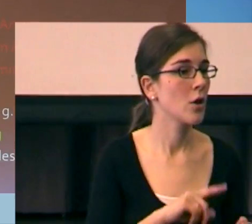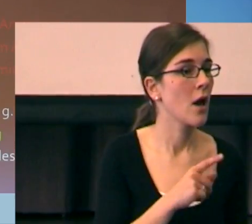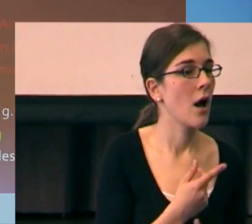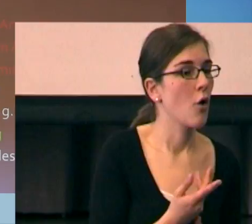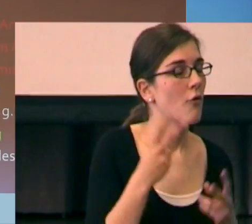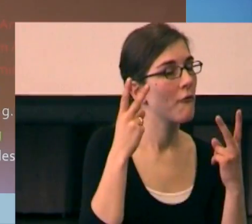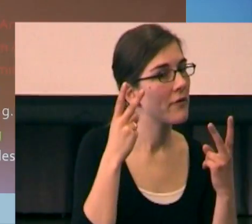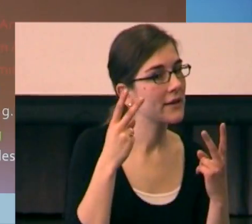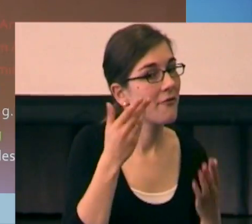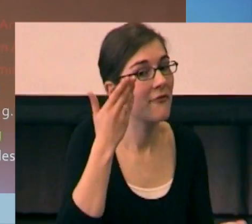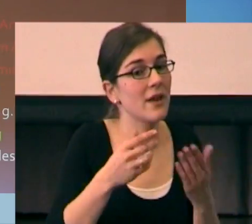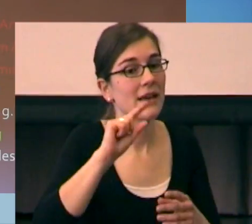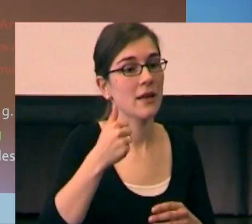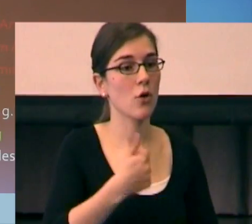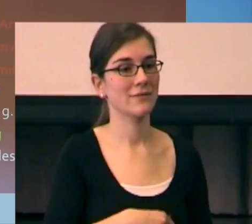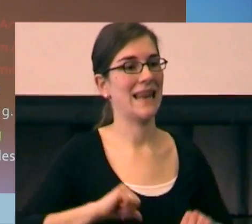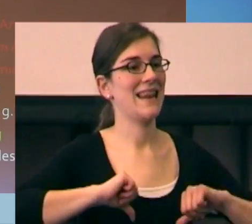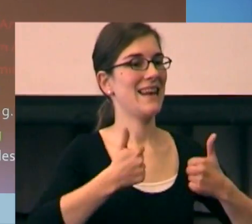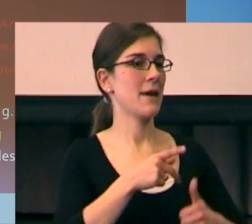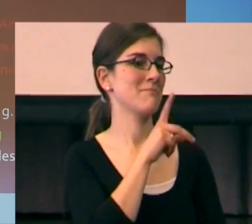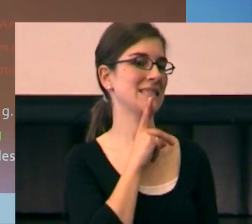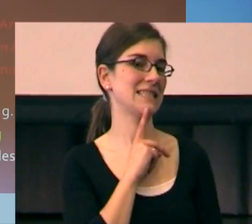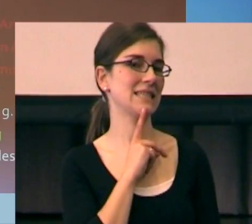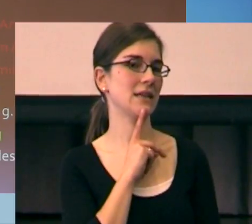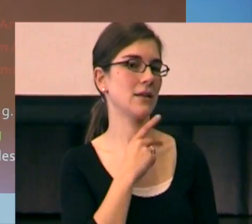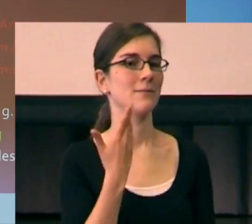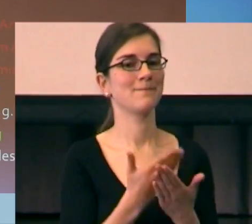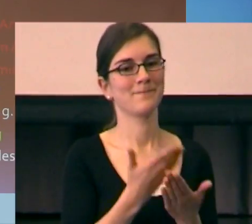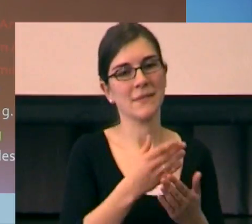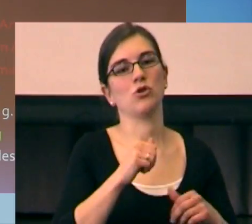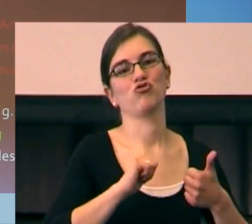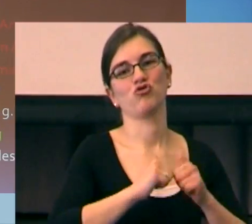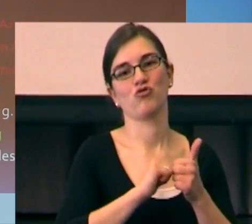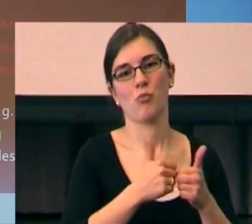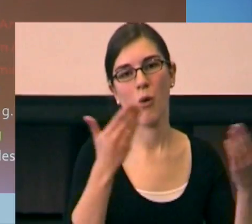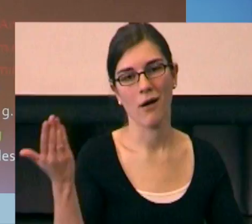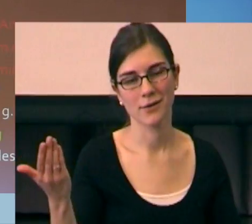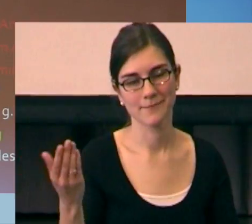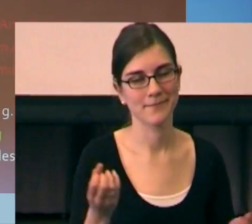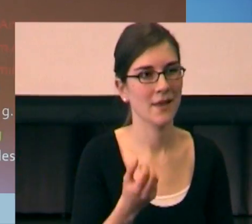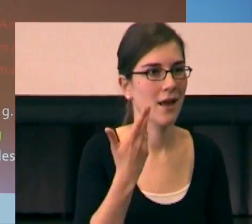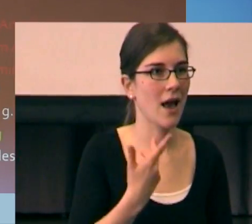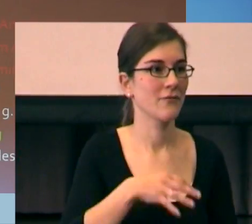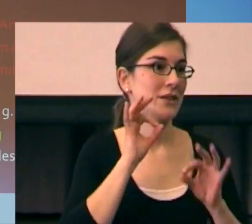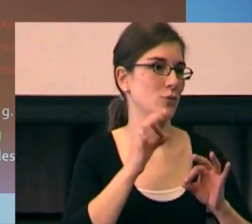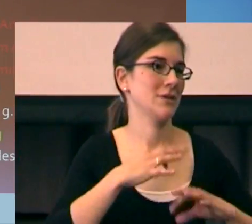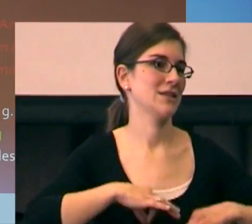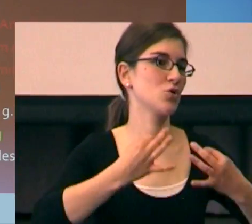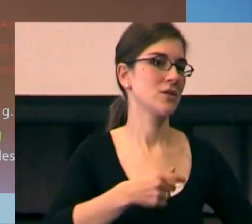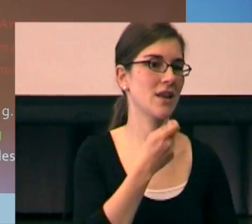ist, eventuell sogar auch der Lebensstil. Das heißt, Sport, eine relativ gesunde Ernährung,